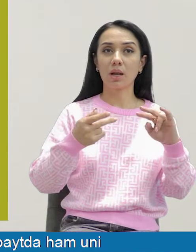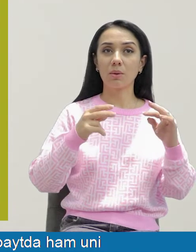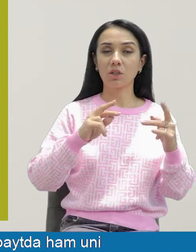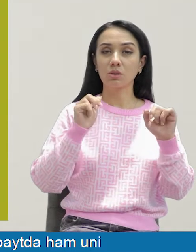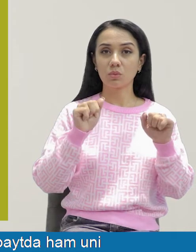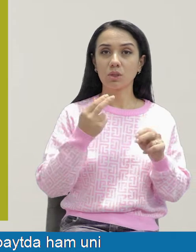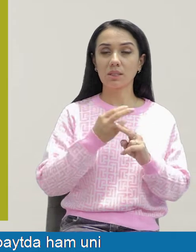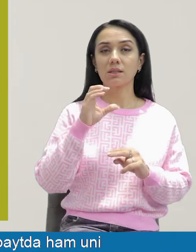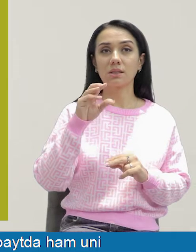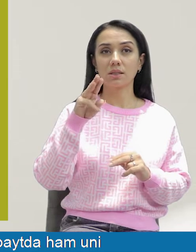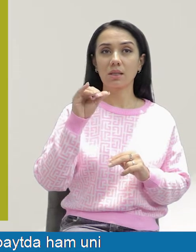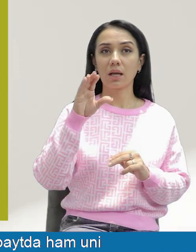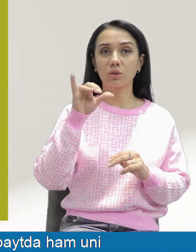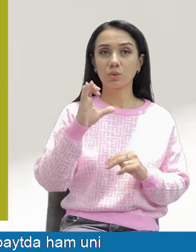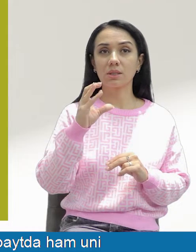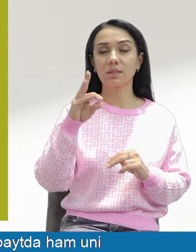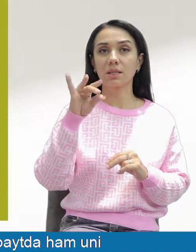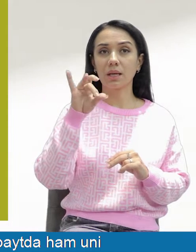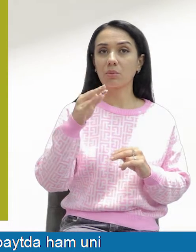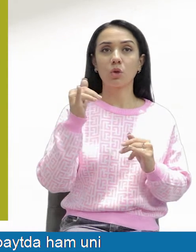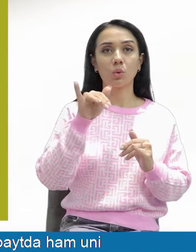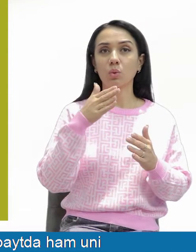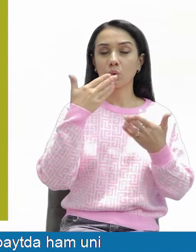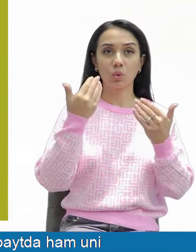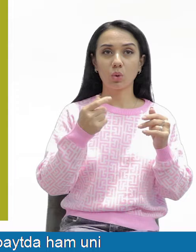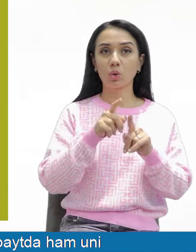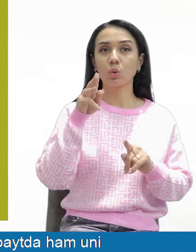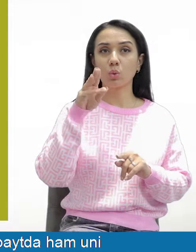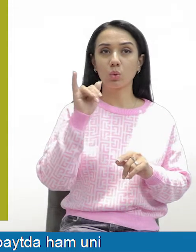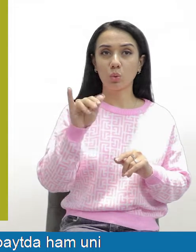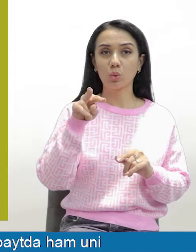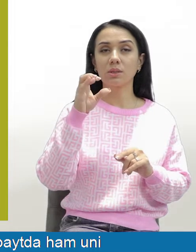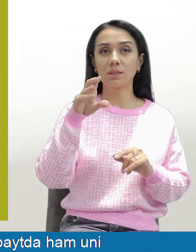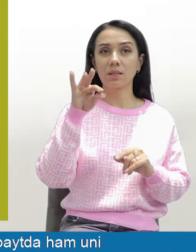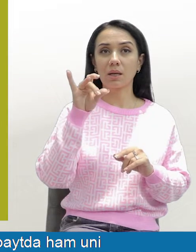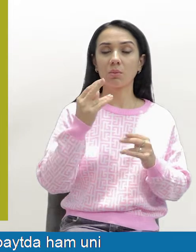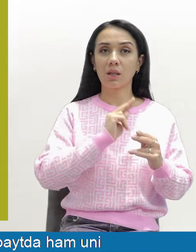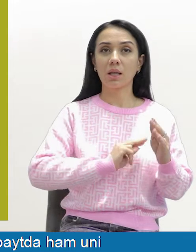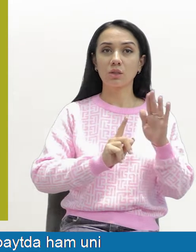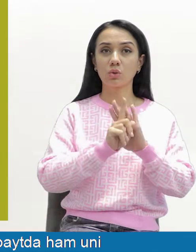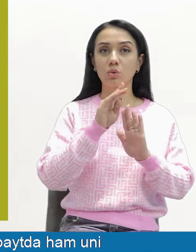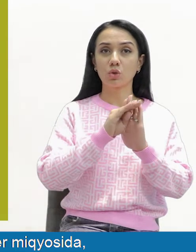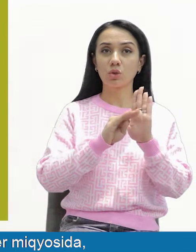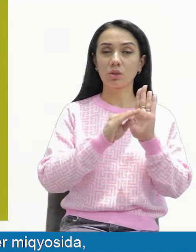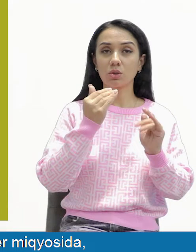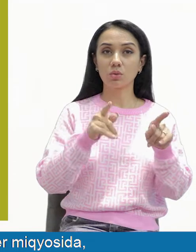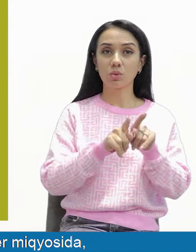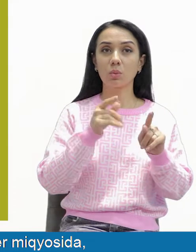mumkin. Status stripda bo'lsa yo'q bu narsa. Hop, tool stripda dastur ishga tushgan paytda ham